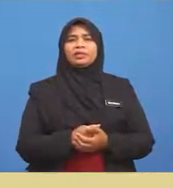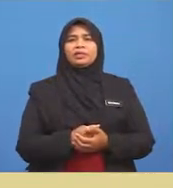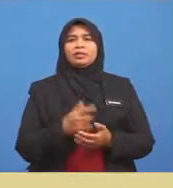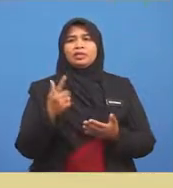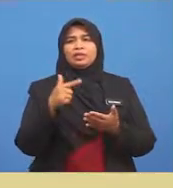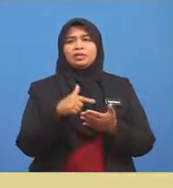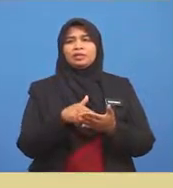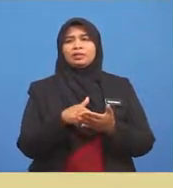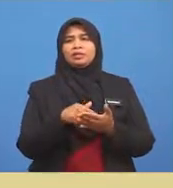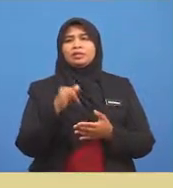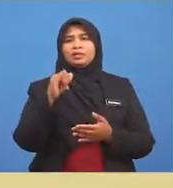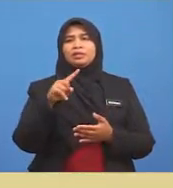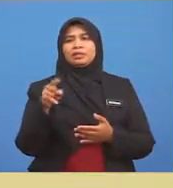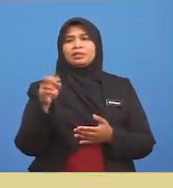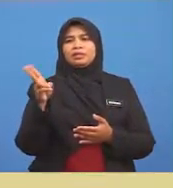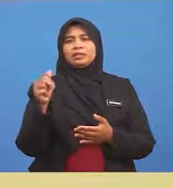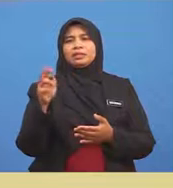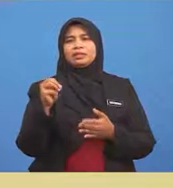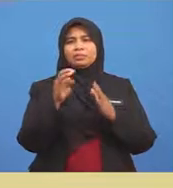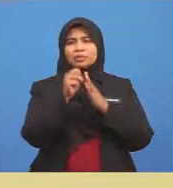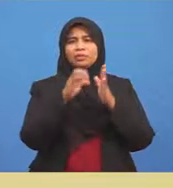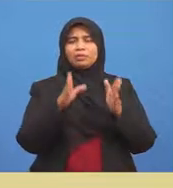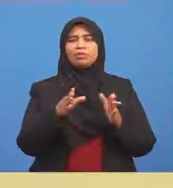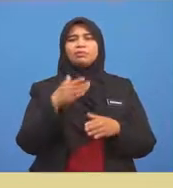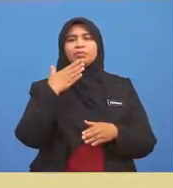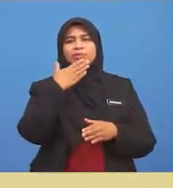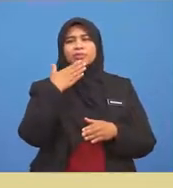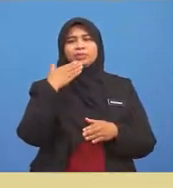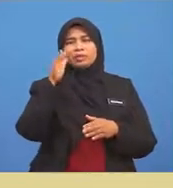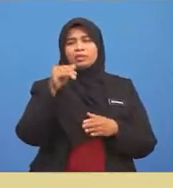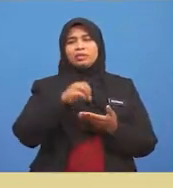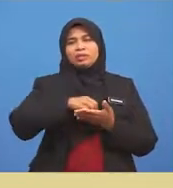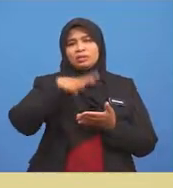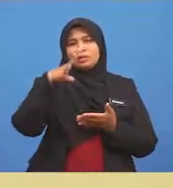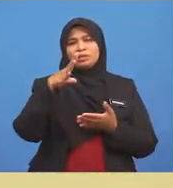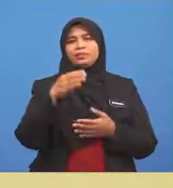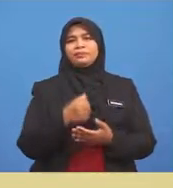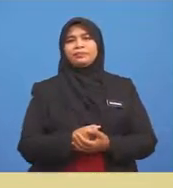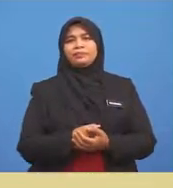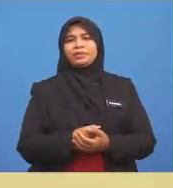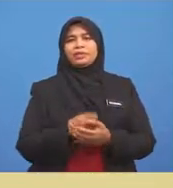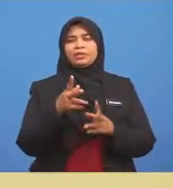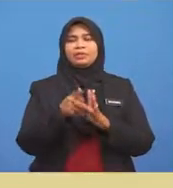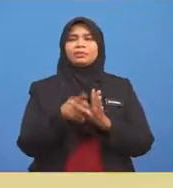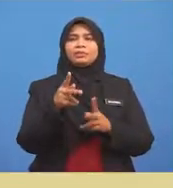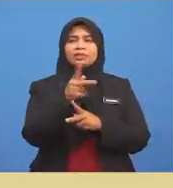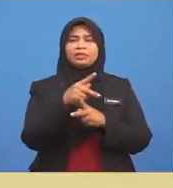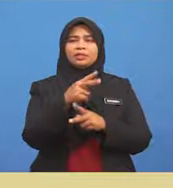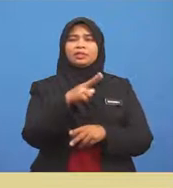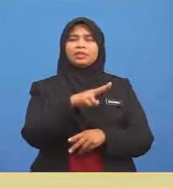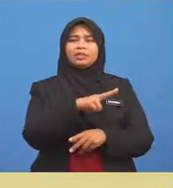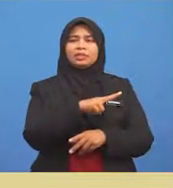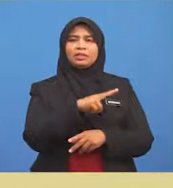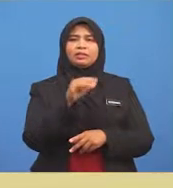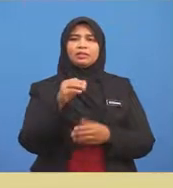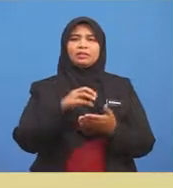pula, Izham seorang pemuda yang kaya dan ada pendapatan sendiri. Penjaga harta yang miskin,